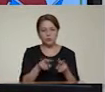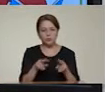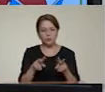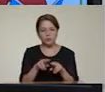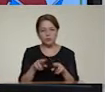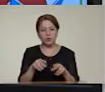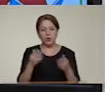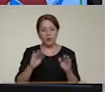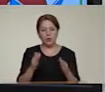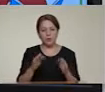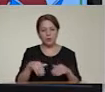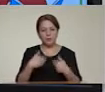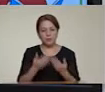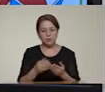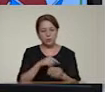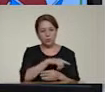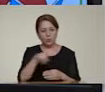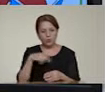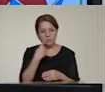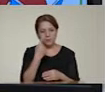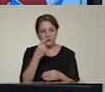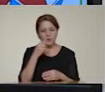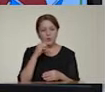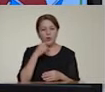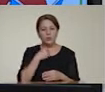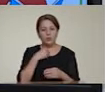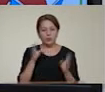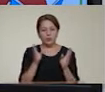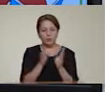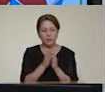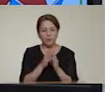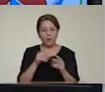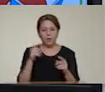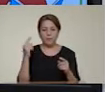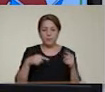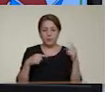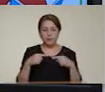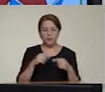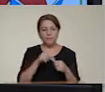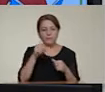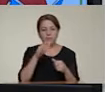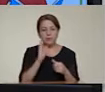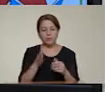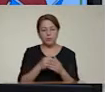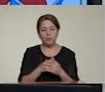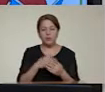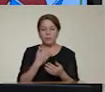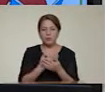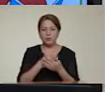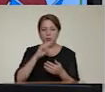holatida berilgan. Ular bitta tovush bilan bir-biridan farq qiladi. Masalan,